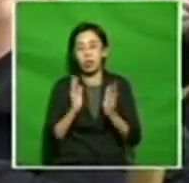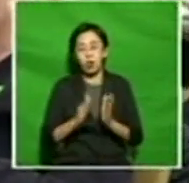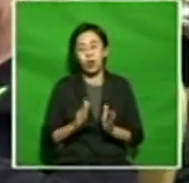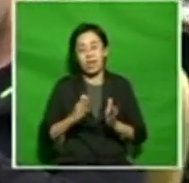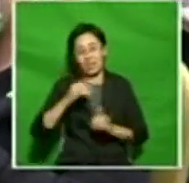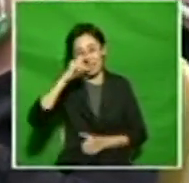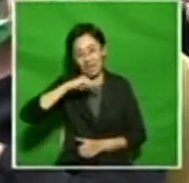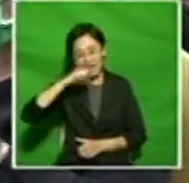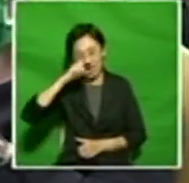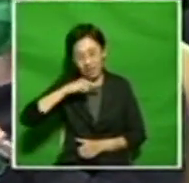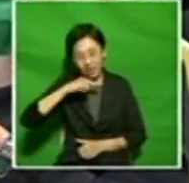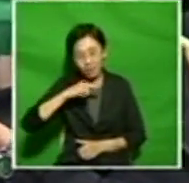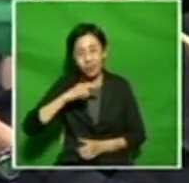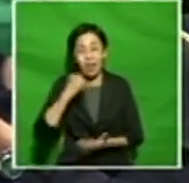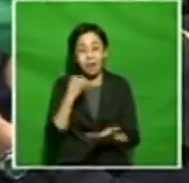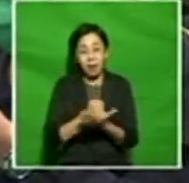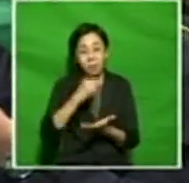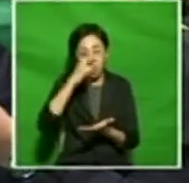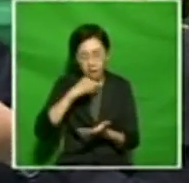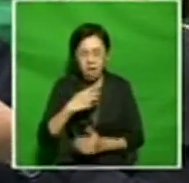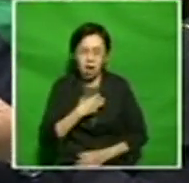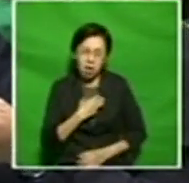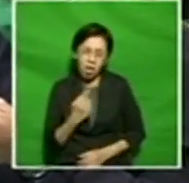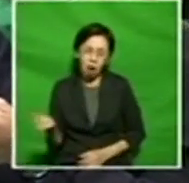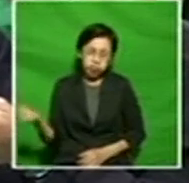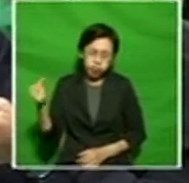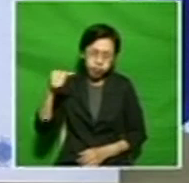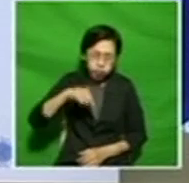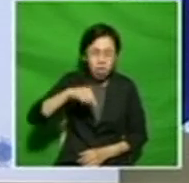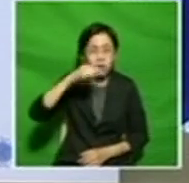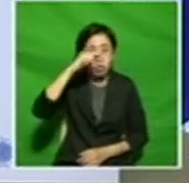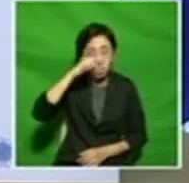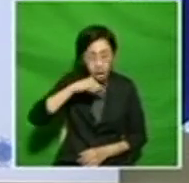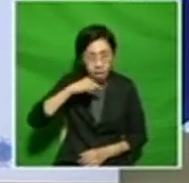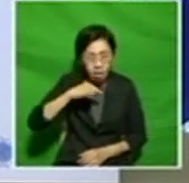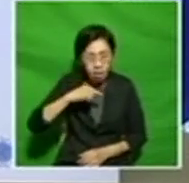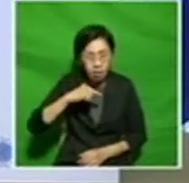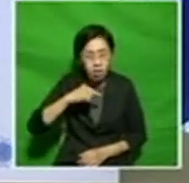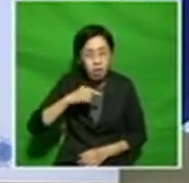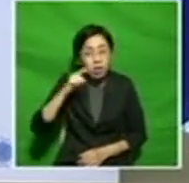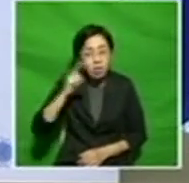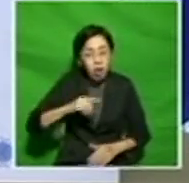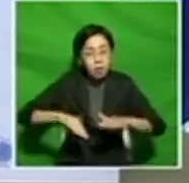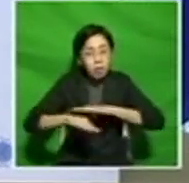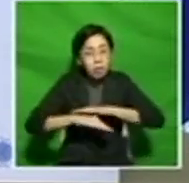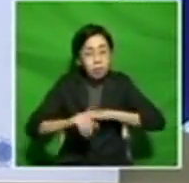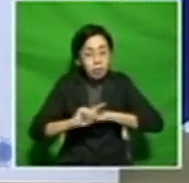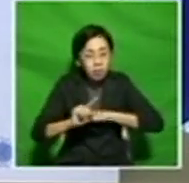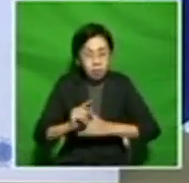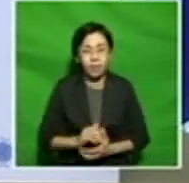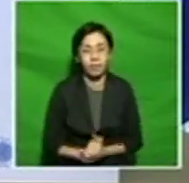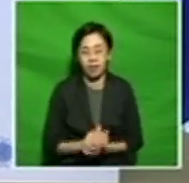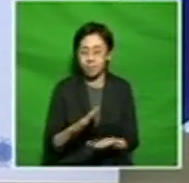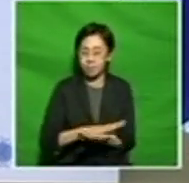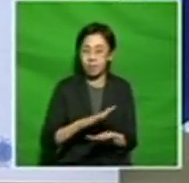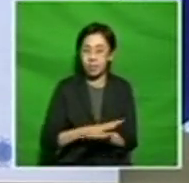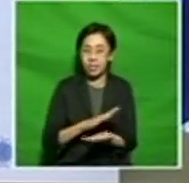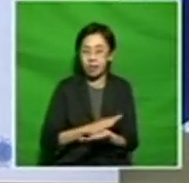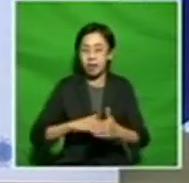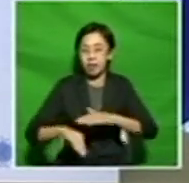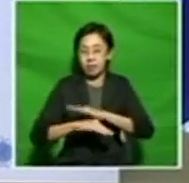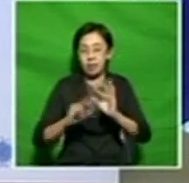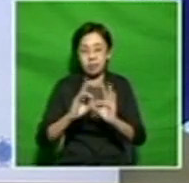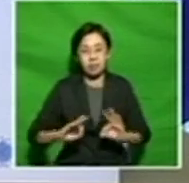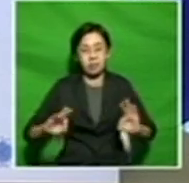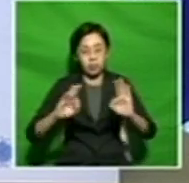ยซึ่งต้องการเดินทางเข้าประเทศไทยเพียงแต่จะต้องมีเอกสารสำ